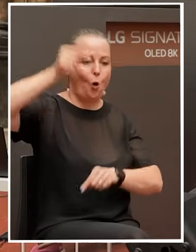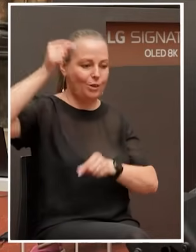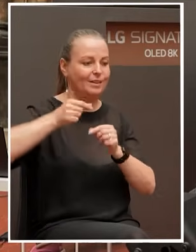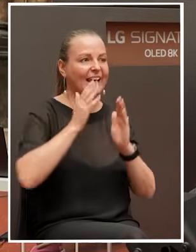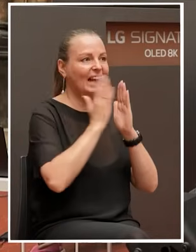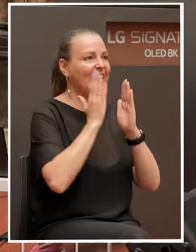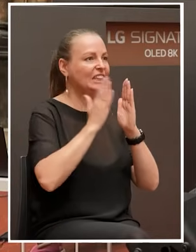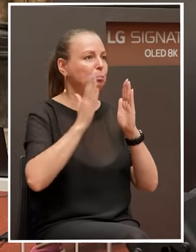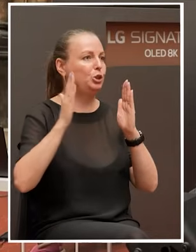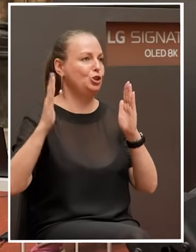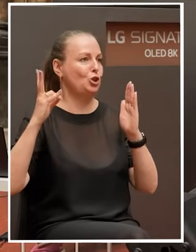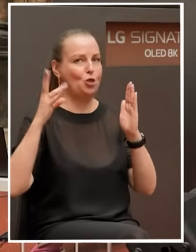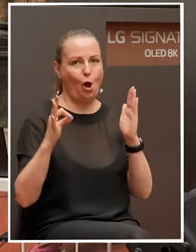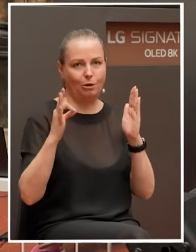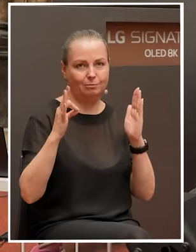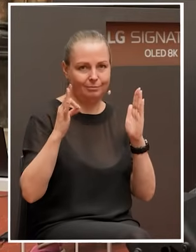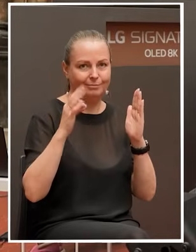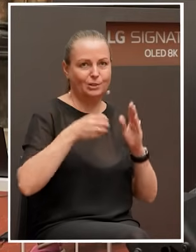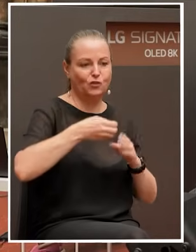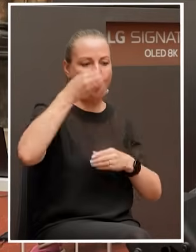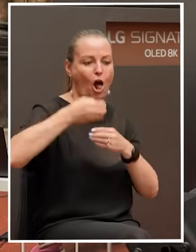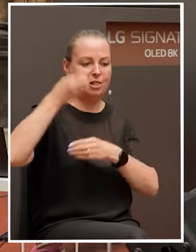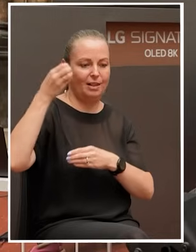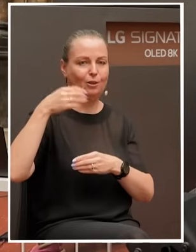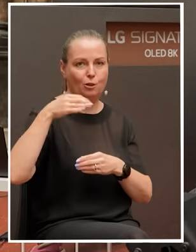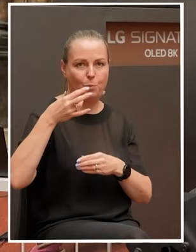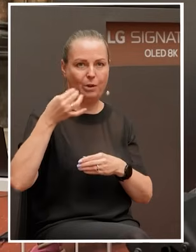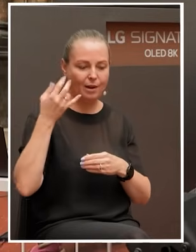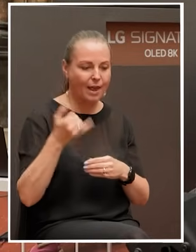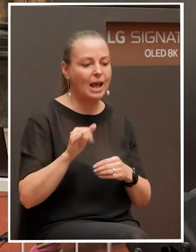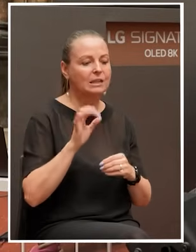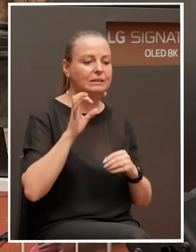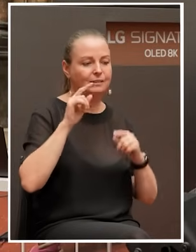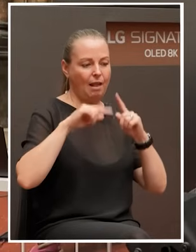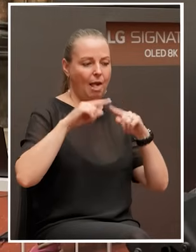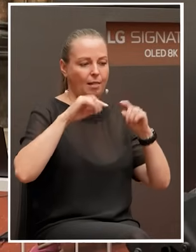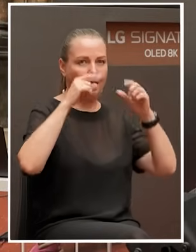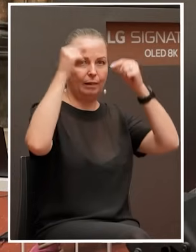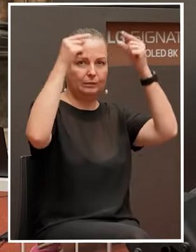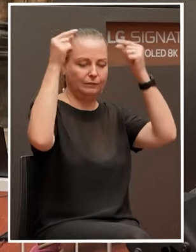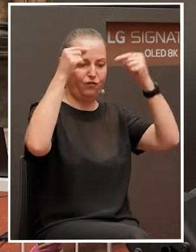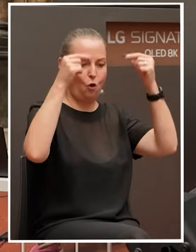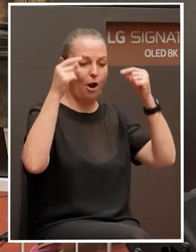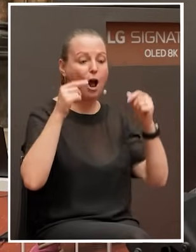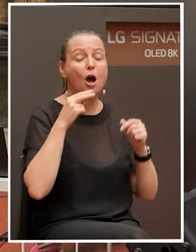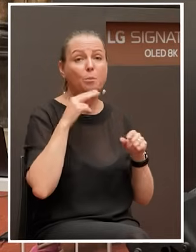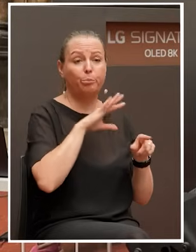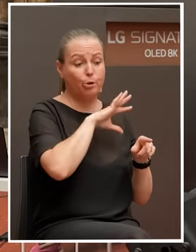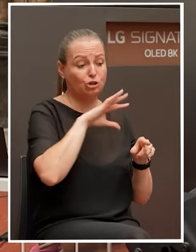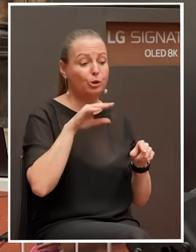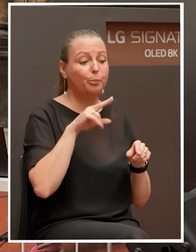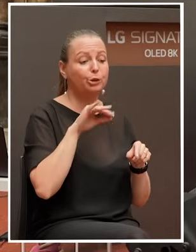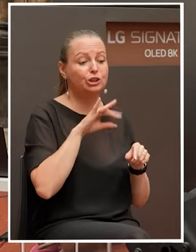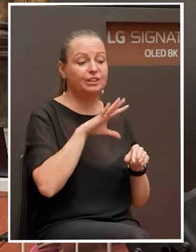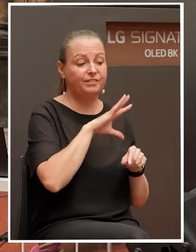ритмически расставленные стволы с более-менее редкой листвой, Практически все они